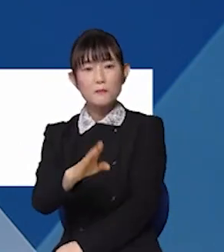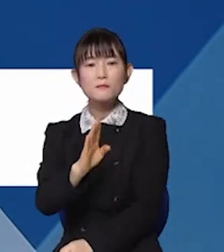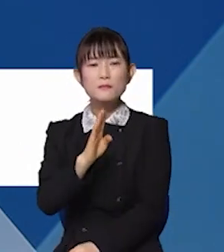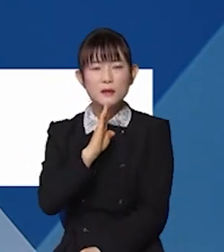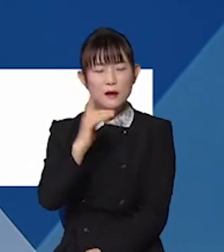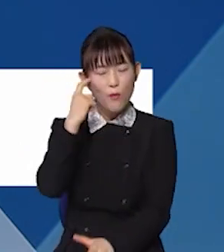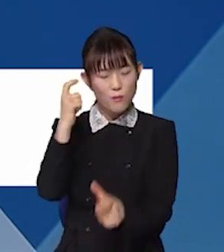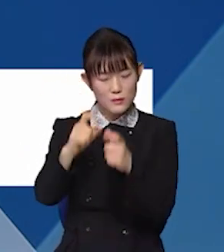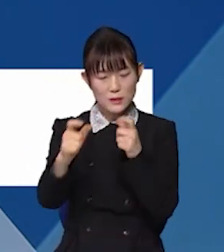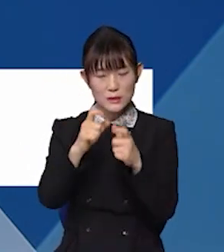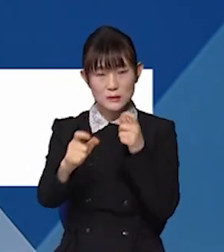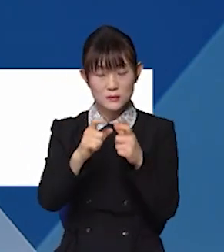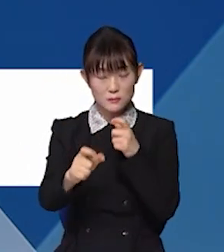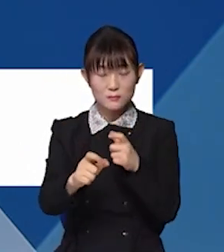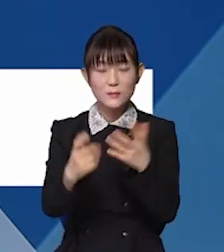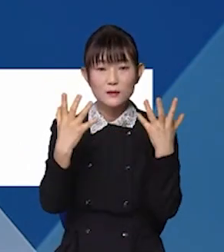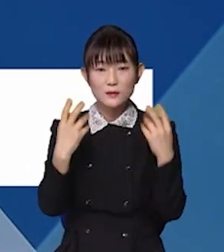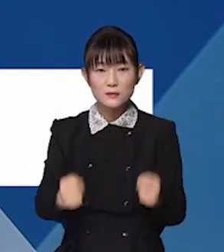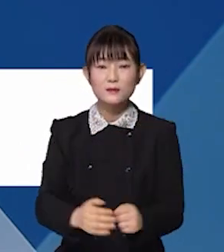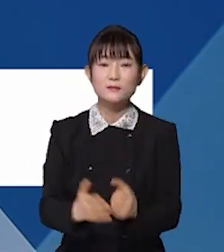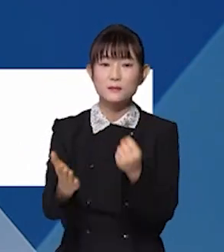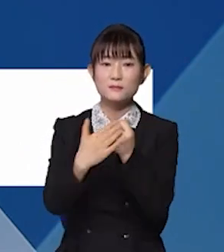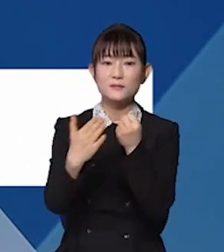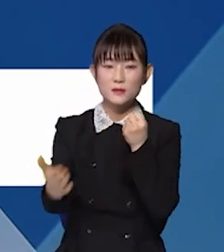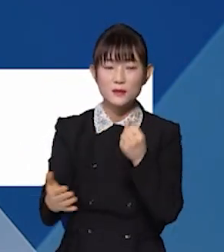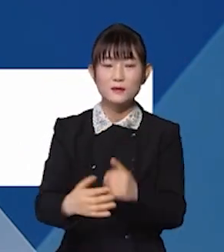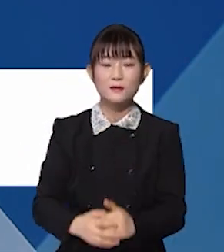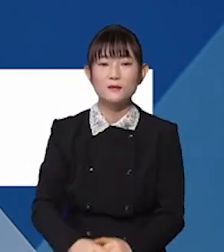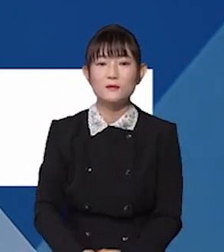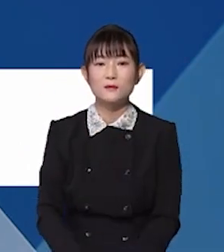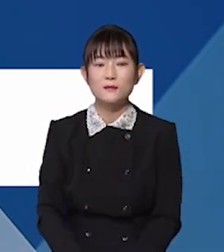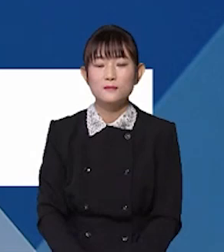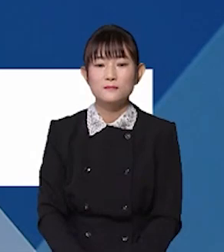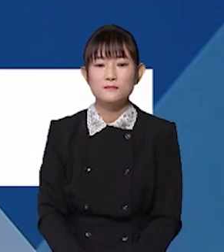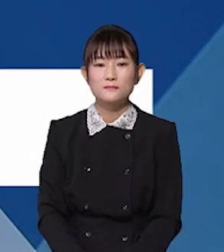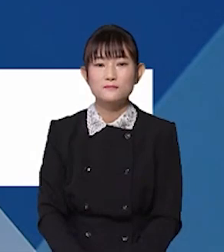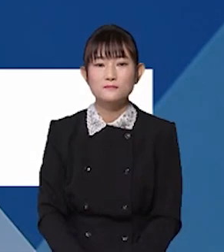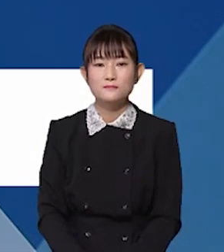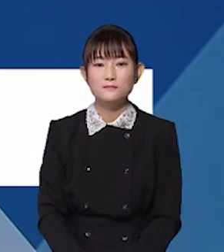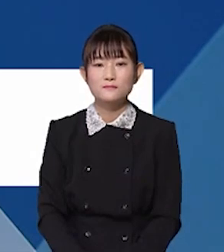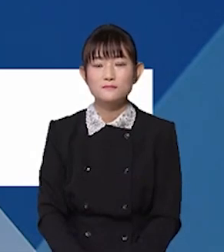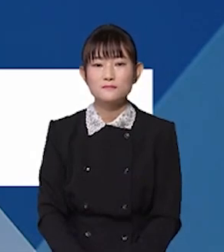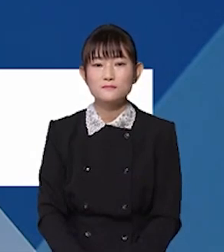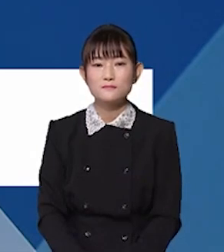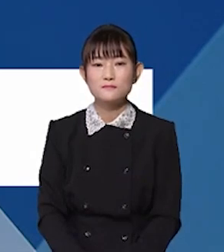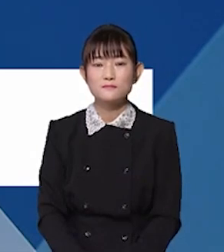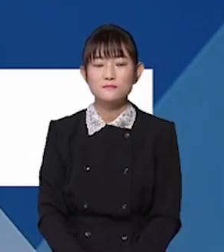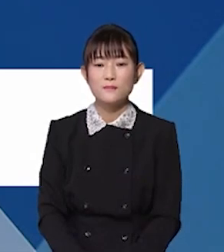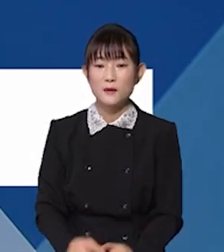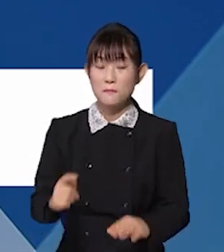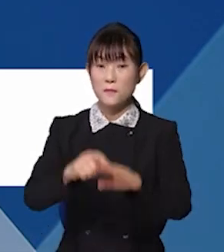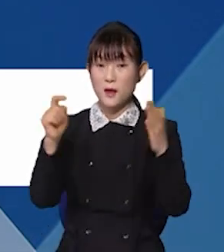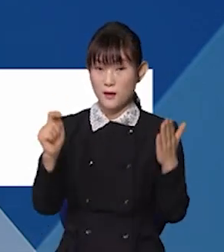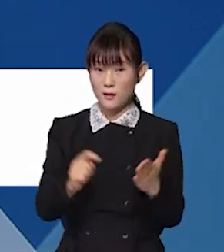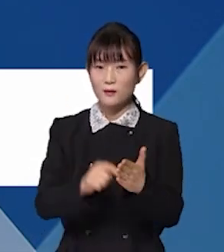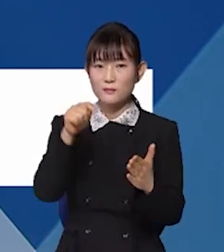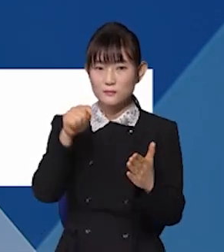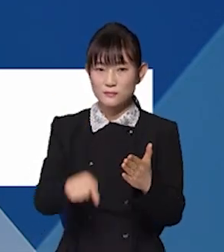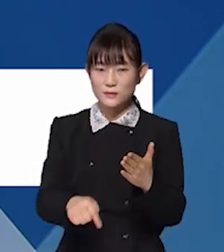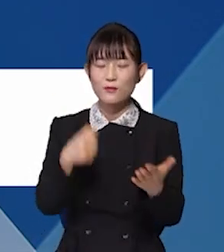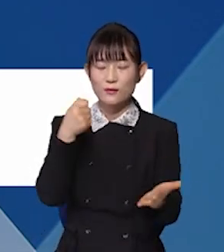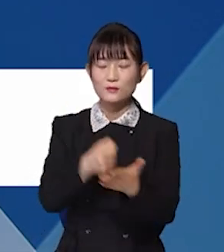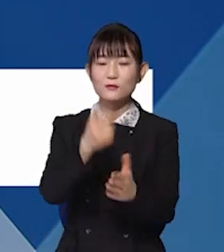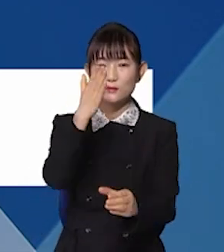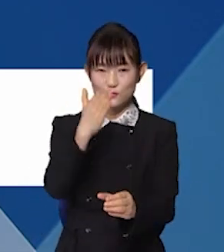맞느냐에 대한 고민이 깊어졌고요. 그래서 좀 더, 조금 마음을 조금